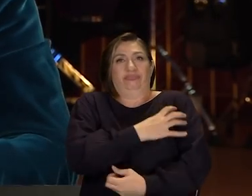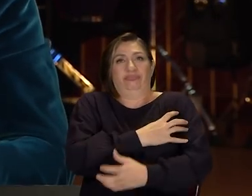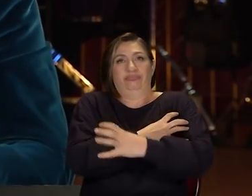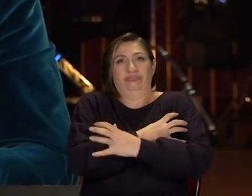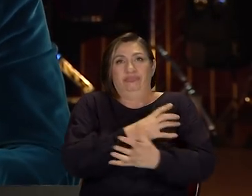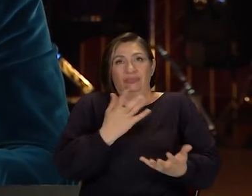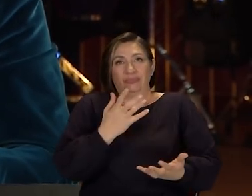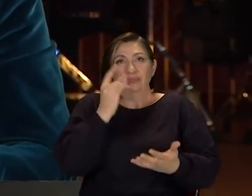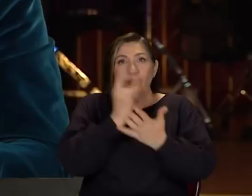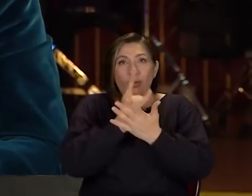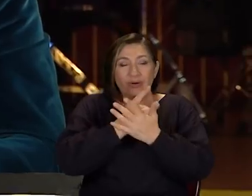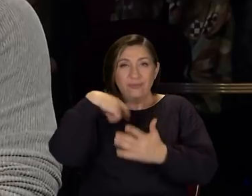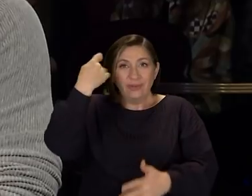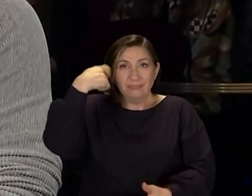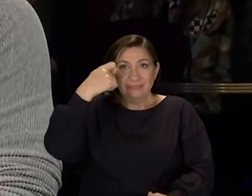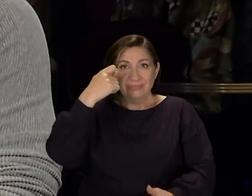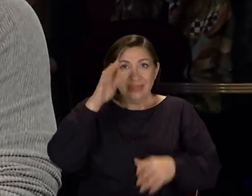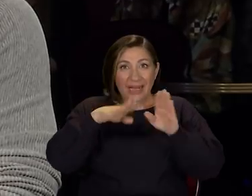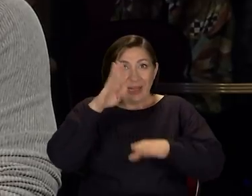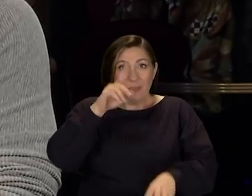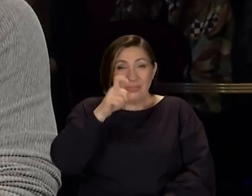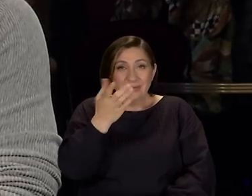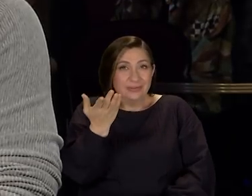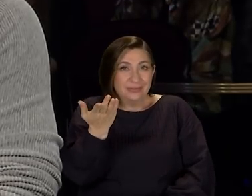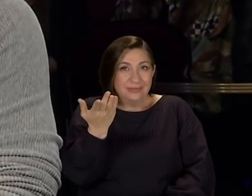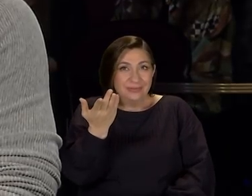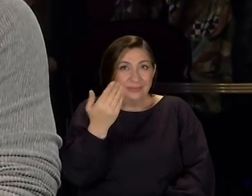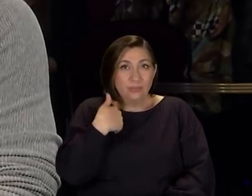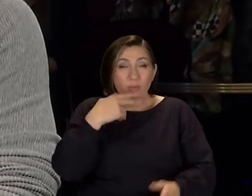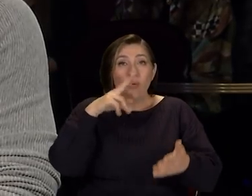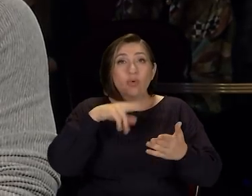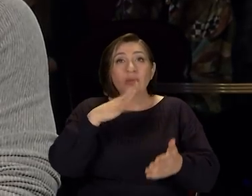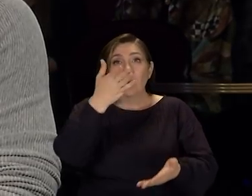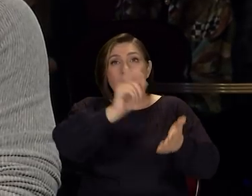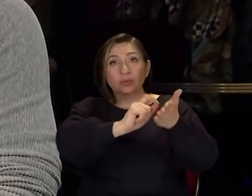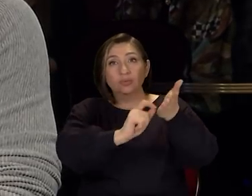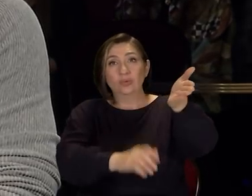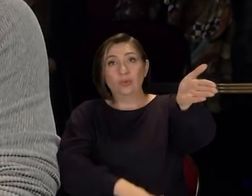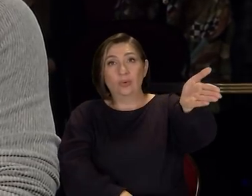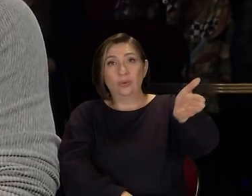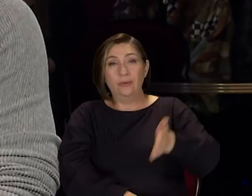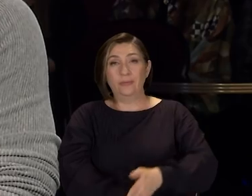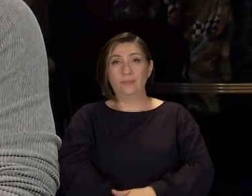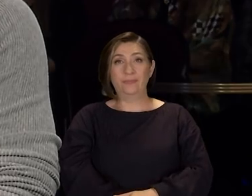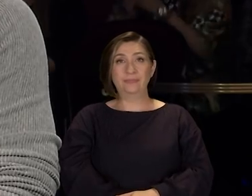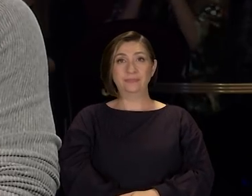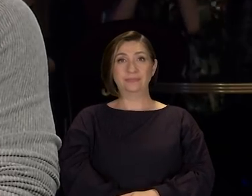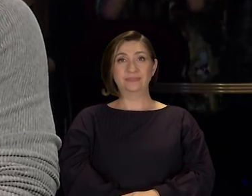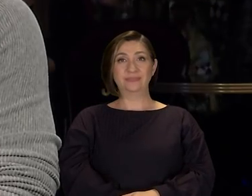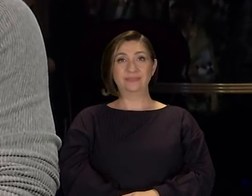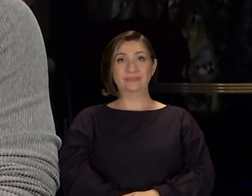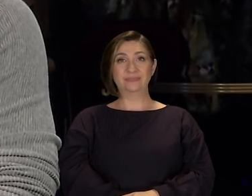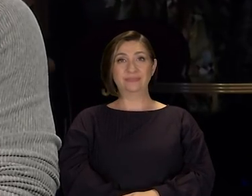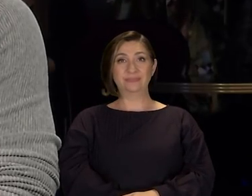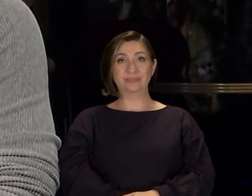Ne oluyor porno film reklamı mı lan bu? Ben bu okumadım. Ben bunu okumadım ya. Al işte ya. Burada yazıyor ya. Bak dur. Daha